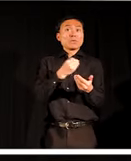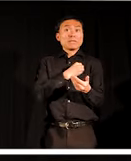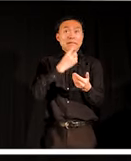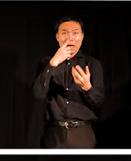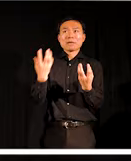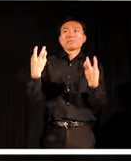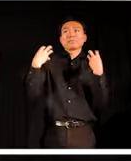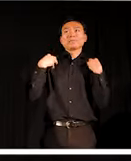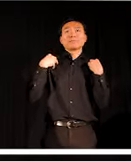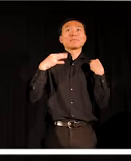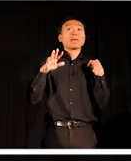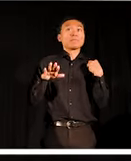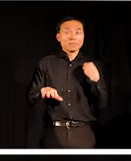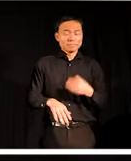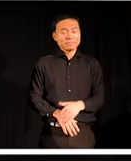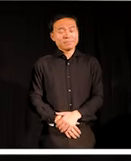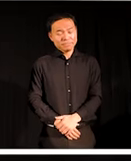担ってい